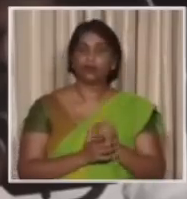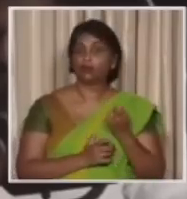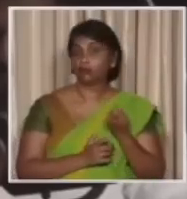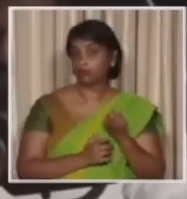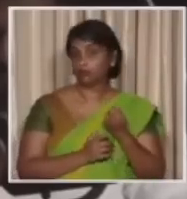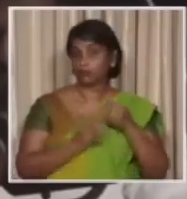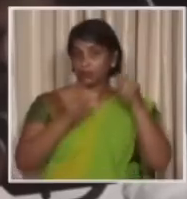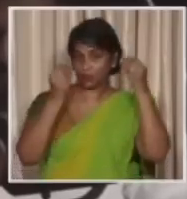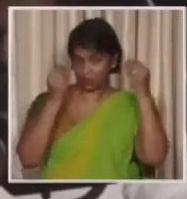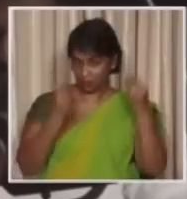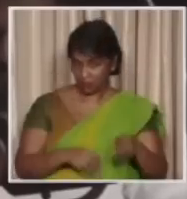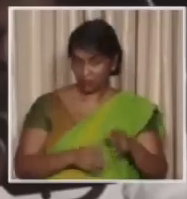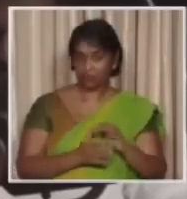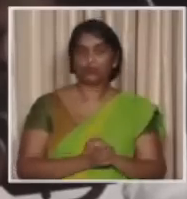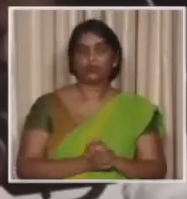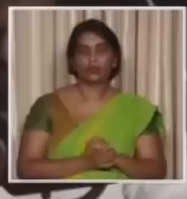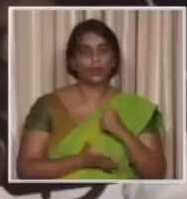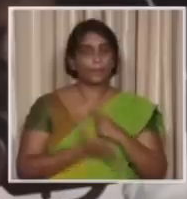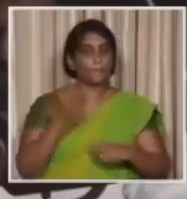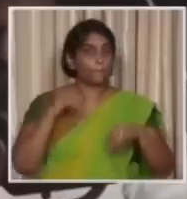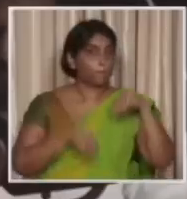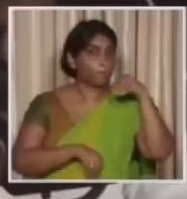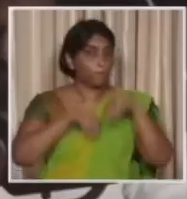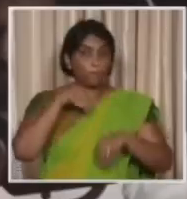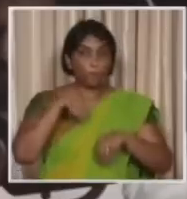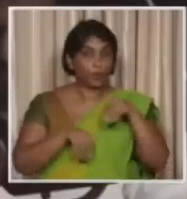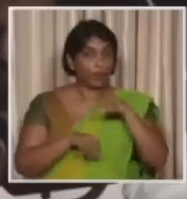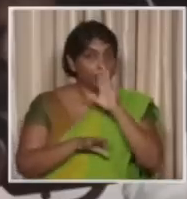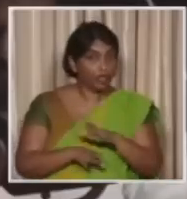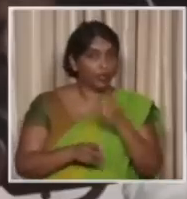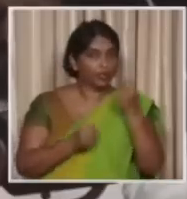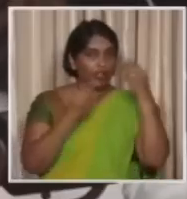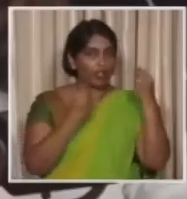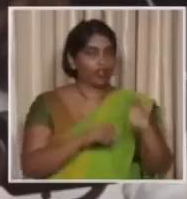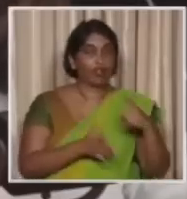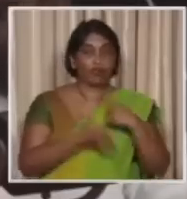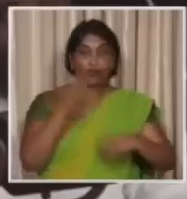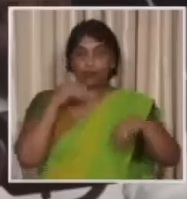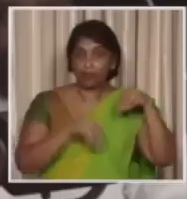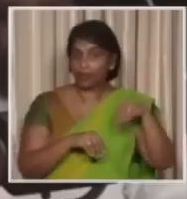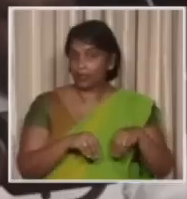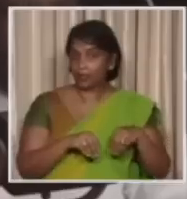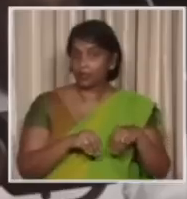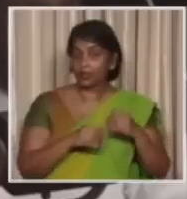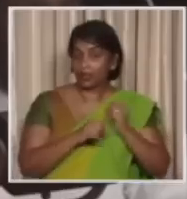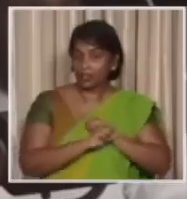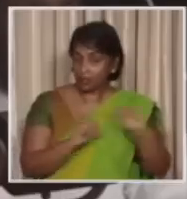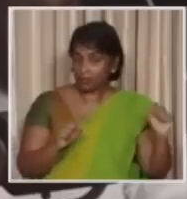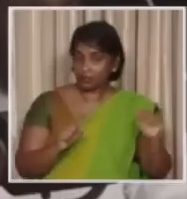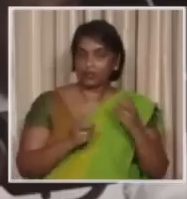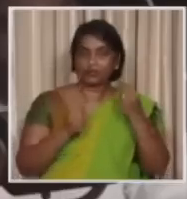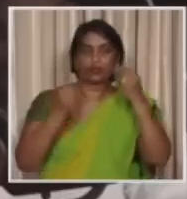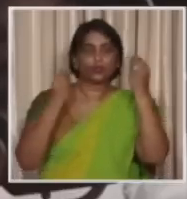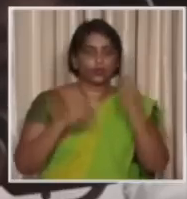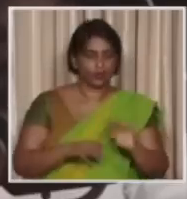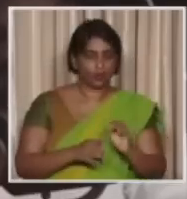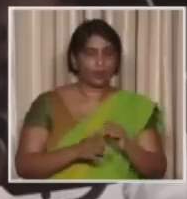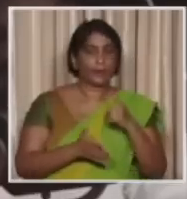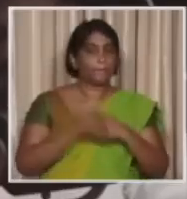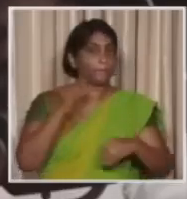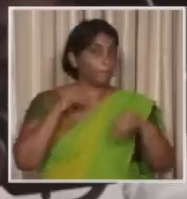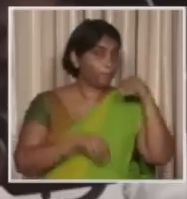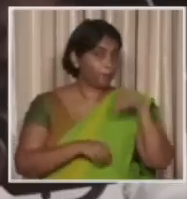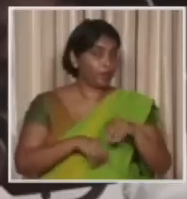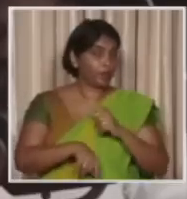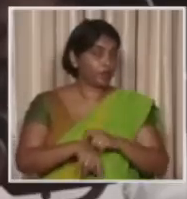ආර්ථිකයේ කඩා වැටෙන්නේ මැතිවරණ තිබීමෙන් නොවේ, මැතිවරණ නොතිබීමෙන්. මැතිවරණ